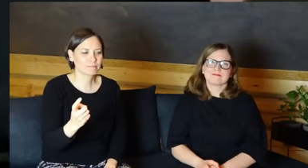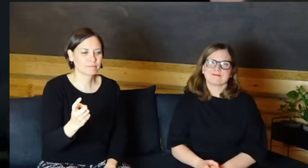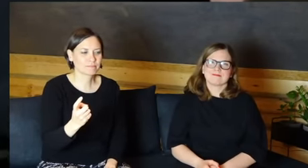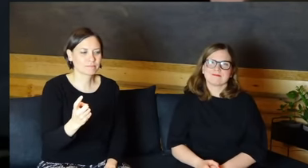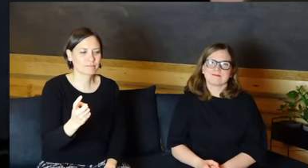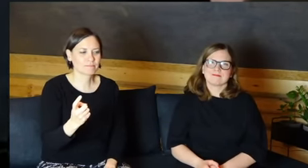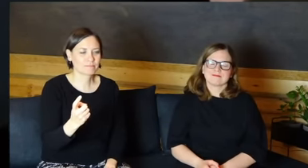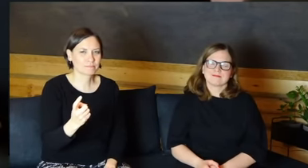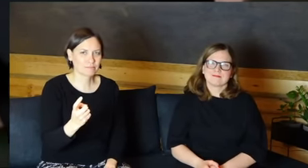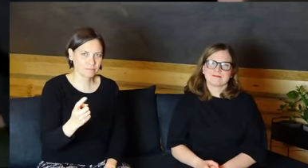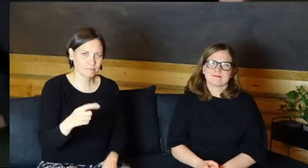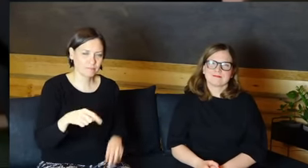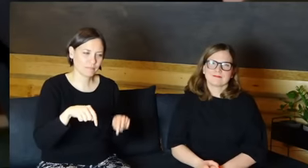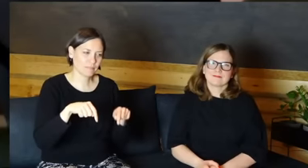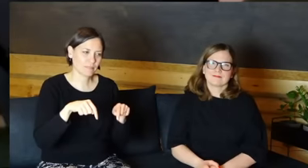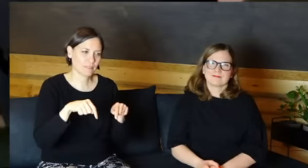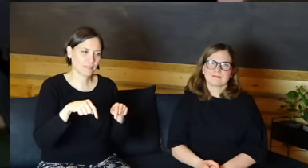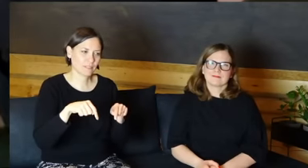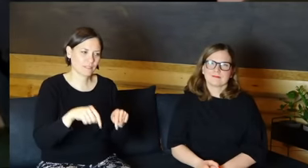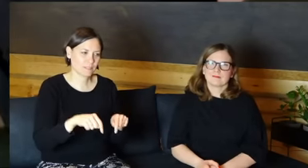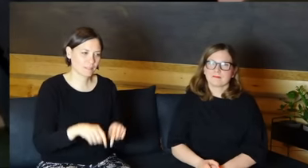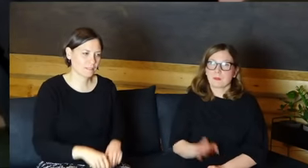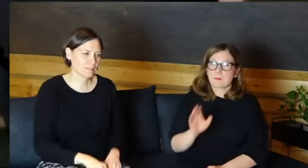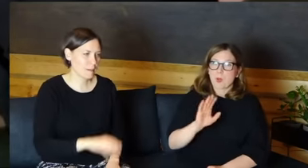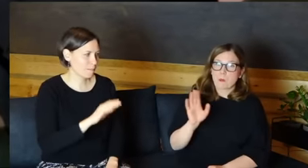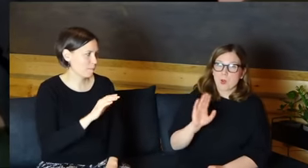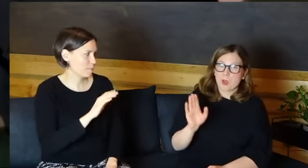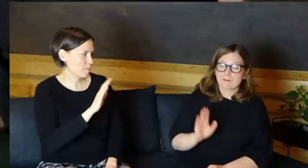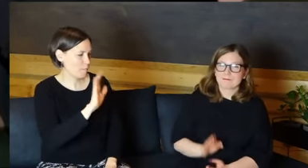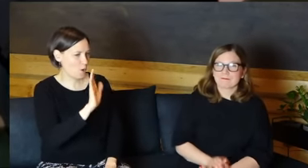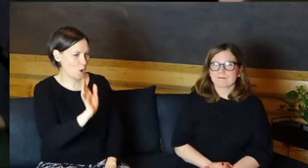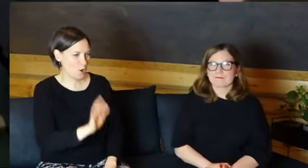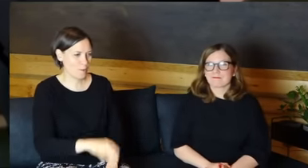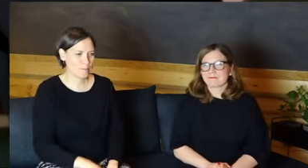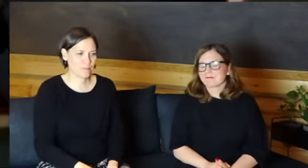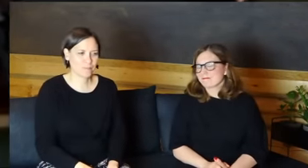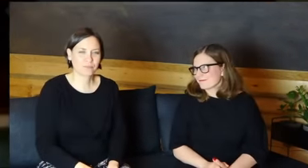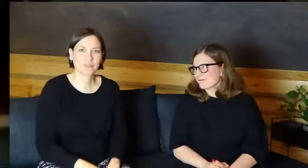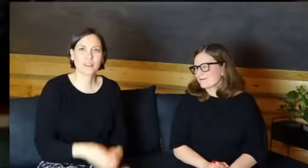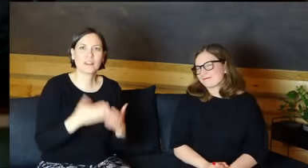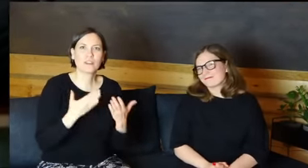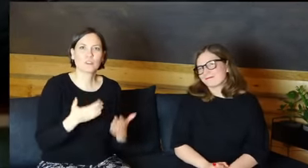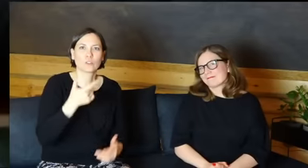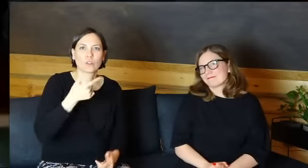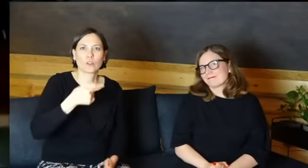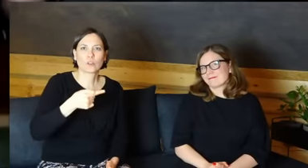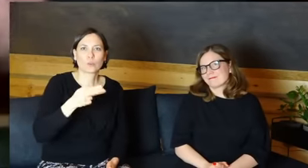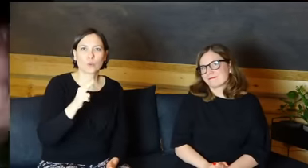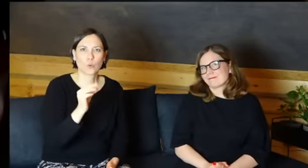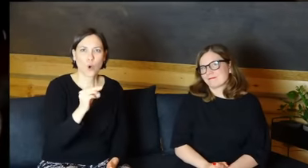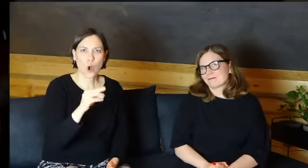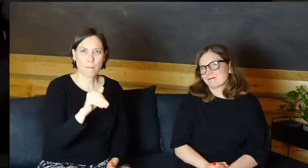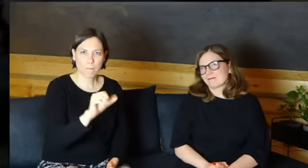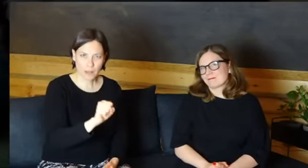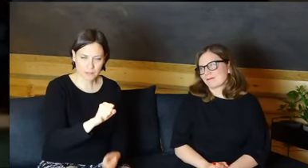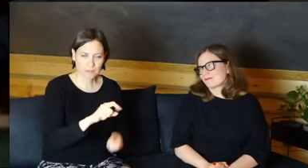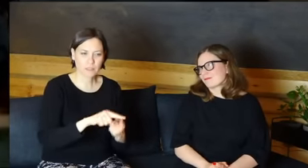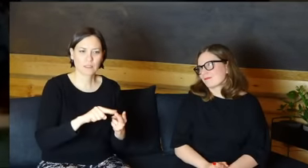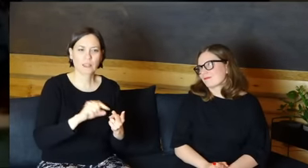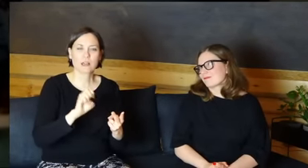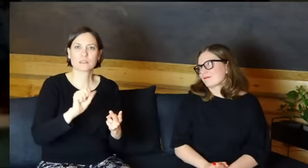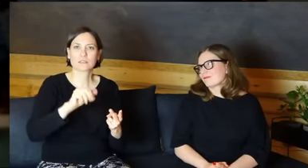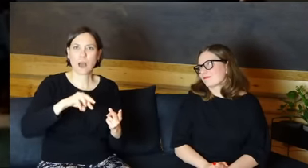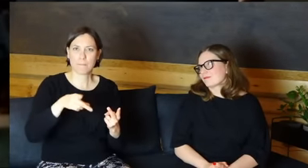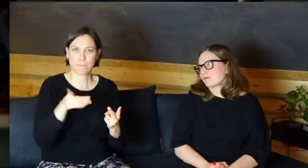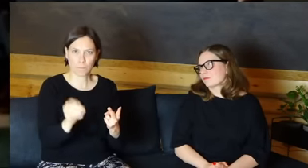Tässä on Moro, Vale. Moro. No niin, nyt Tuomas ja Sampo. Täällä on Kristiina ja Valtteri,